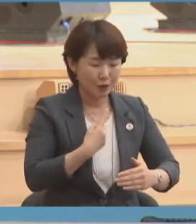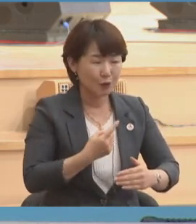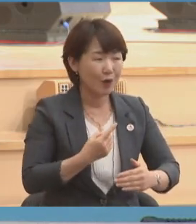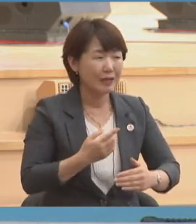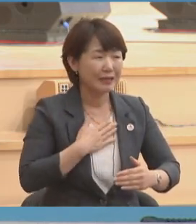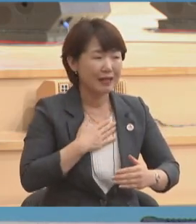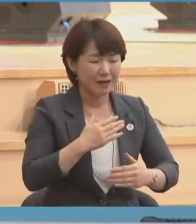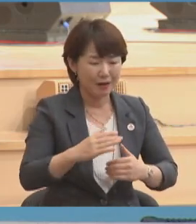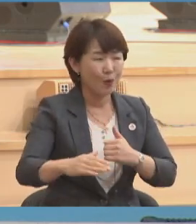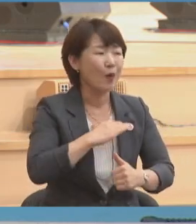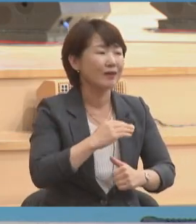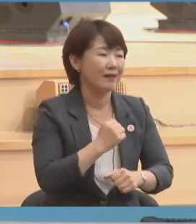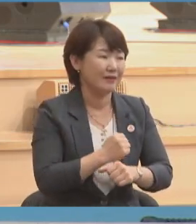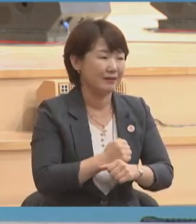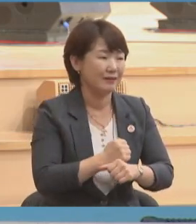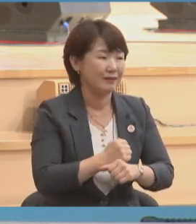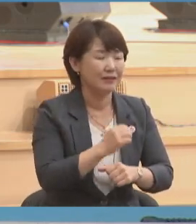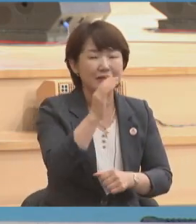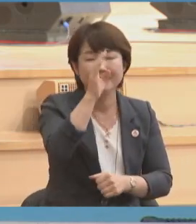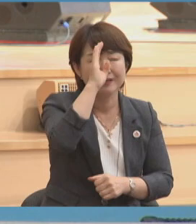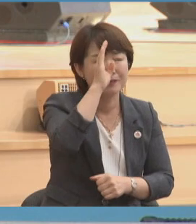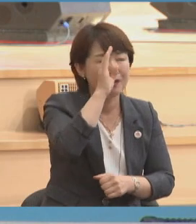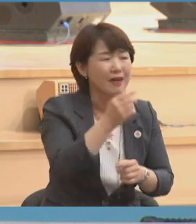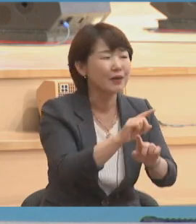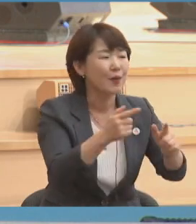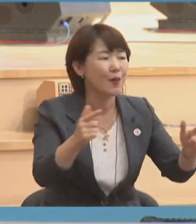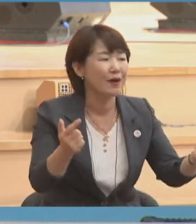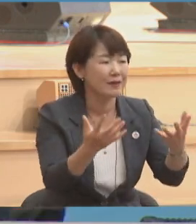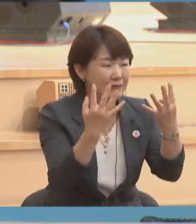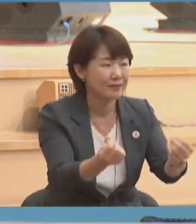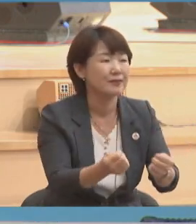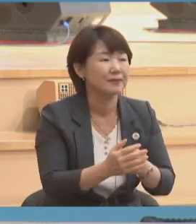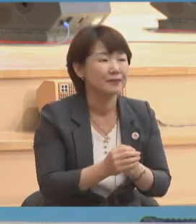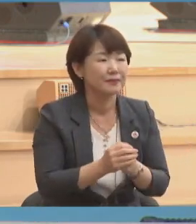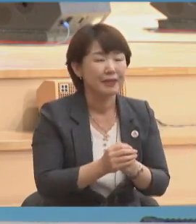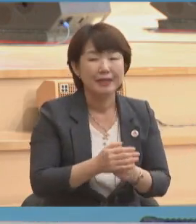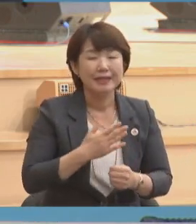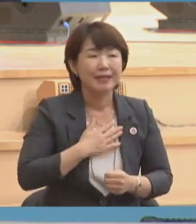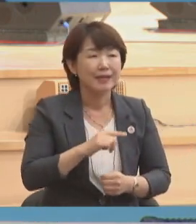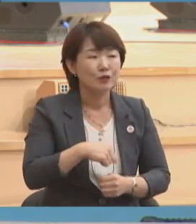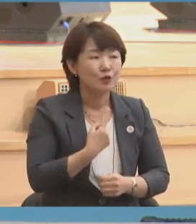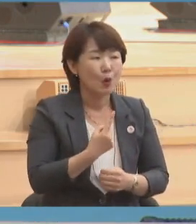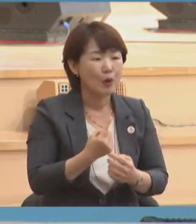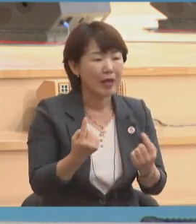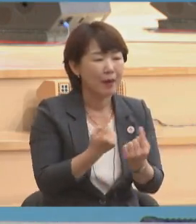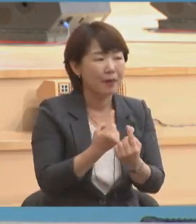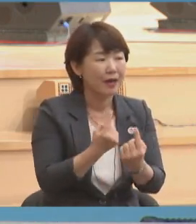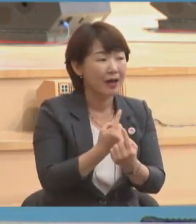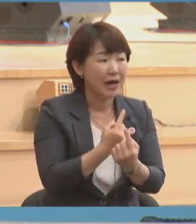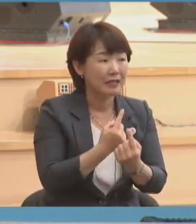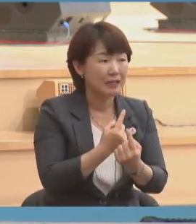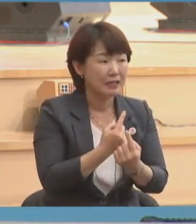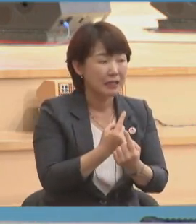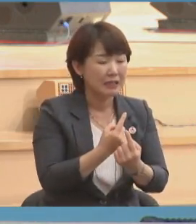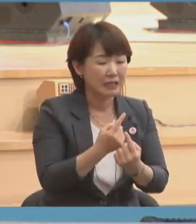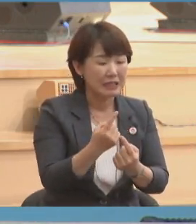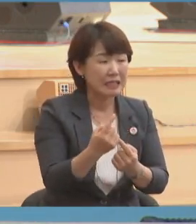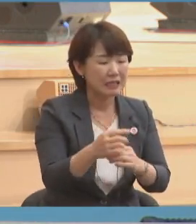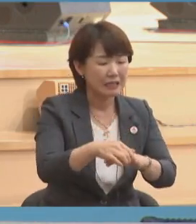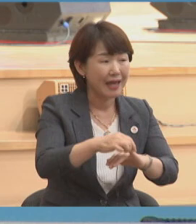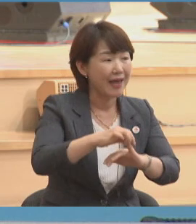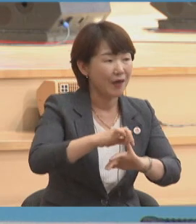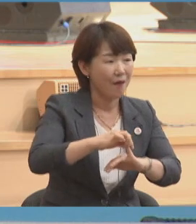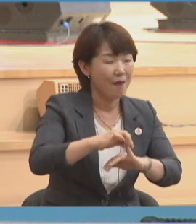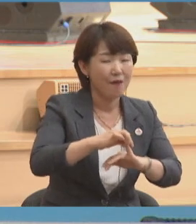면역 질환. 여러 종류의 병이 있습니다. 자가 면역 질환 카테고리 안에 여러 가지 질병이